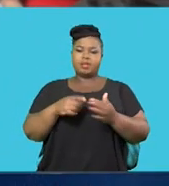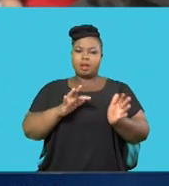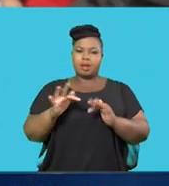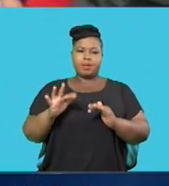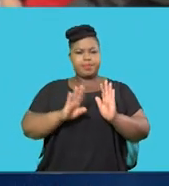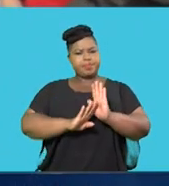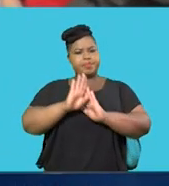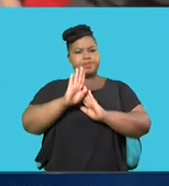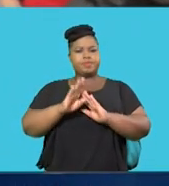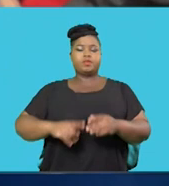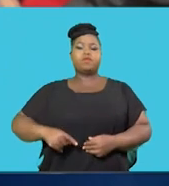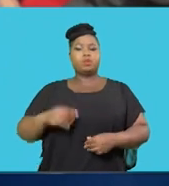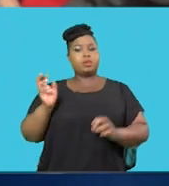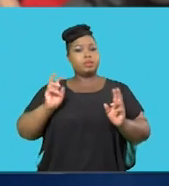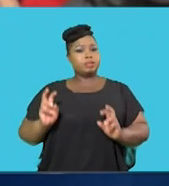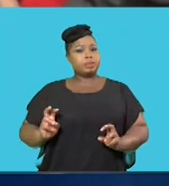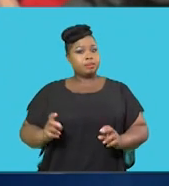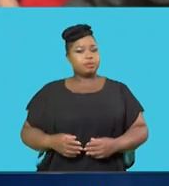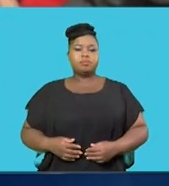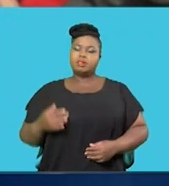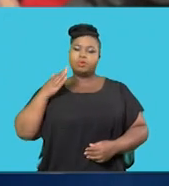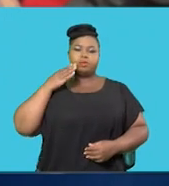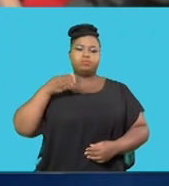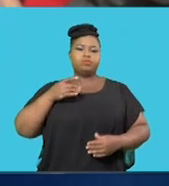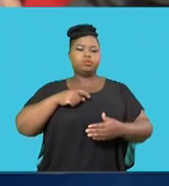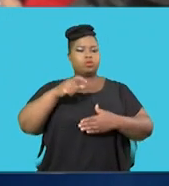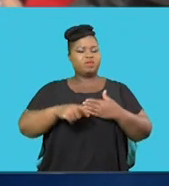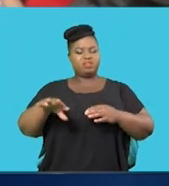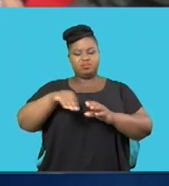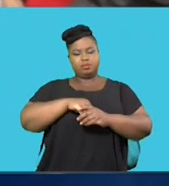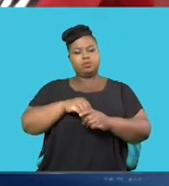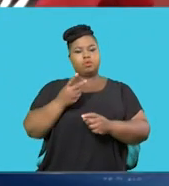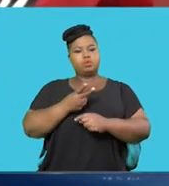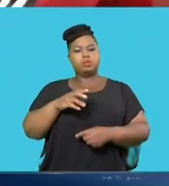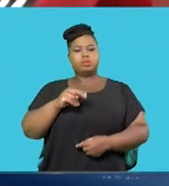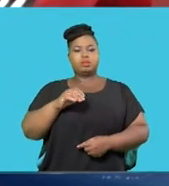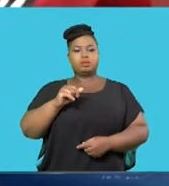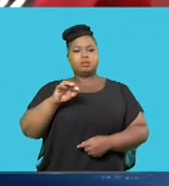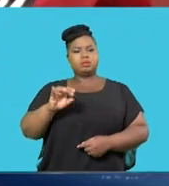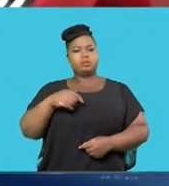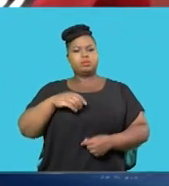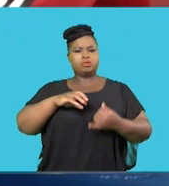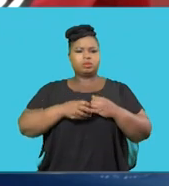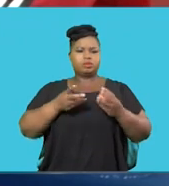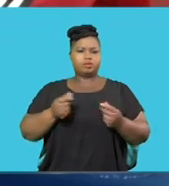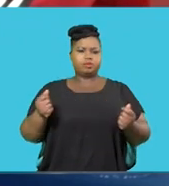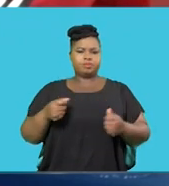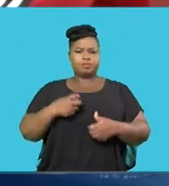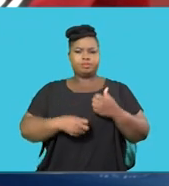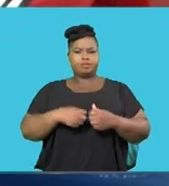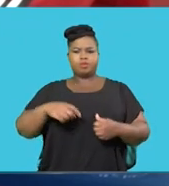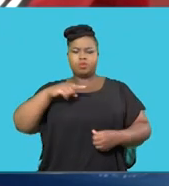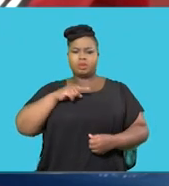zokuthuthukisa ezamandla ezweni. Kanti lo mhlangano uyingxenye yezinyathelo zeSanedi zokubhekana nenkinga yezamandla